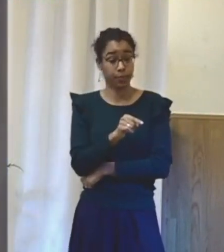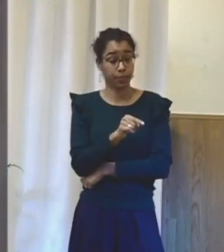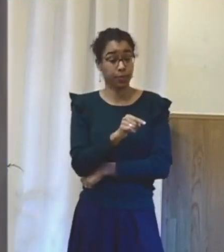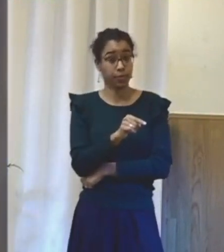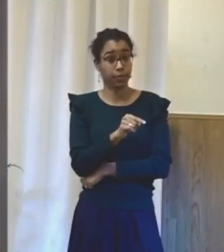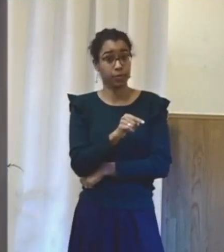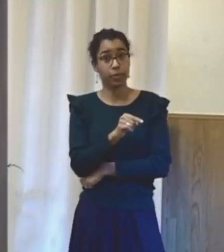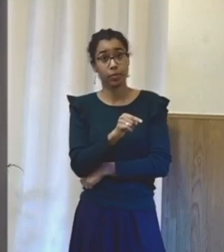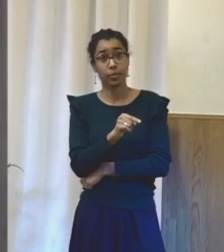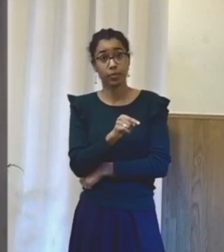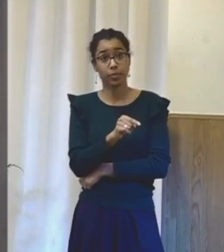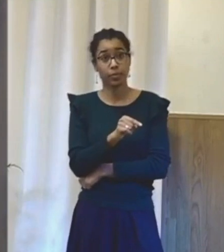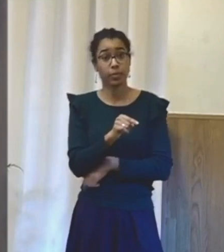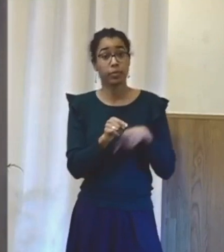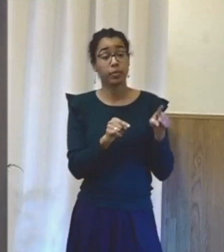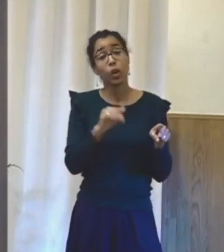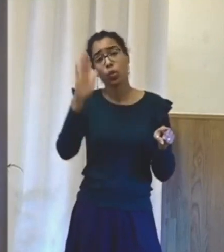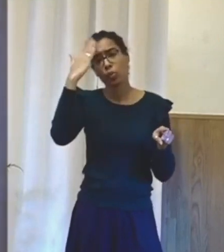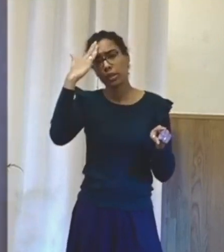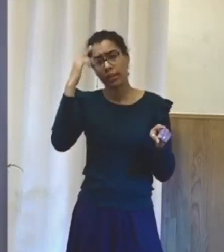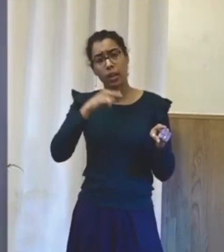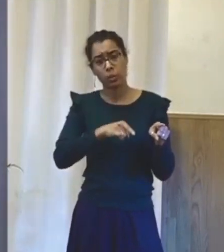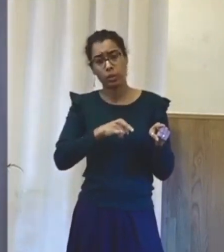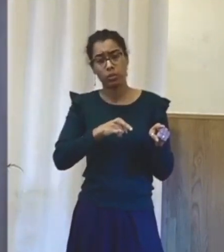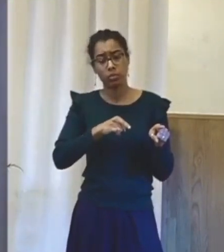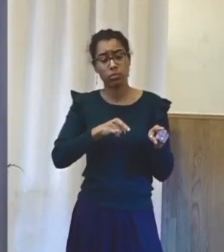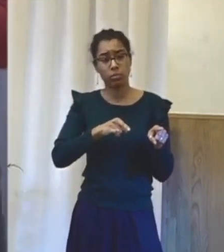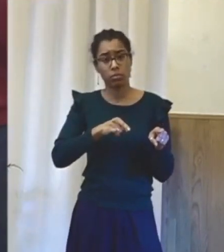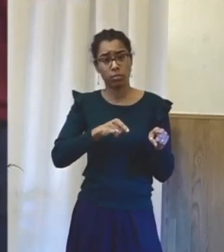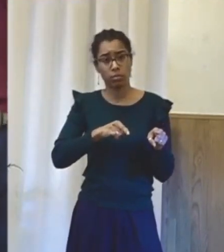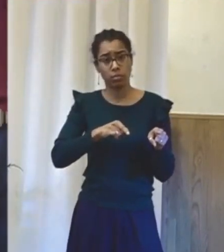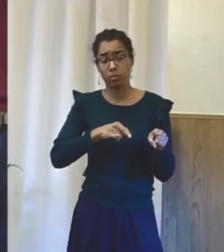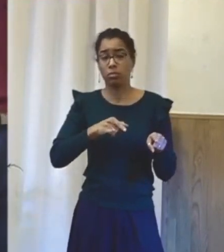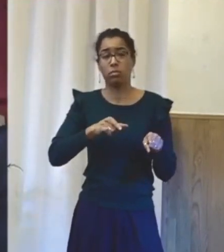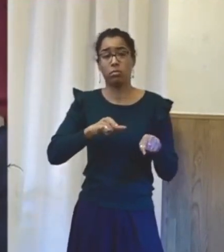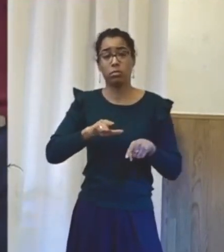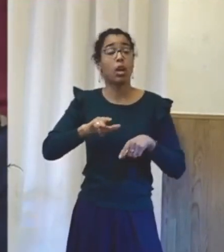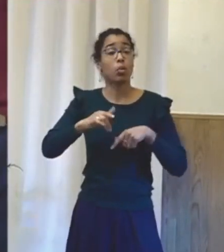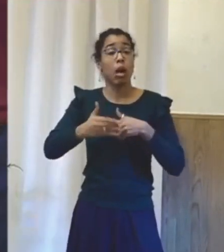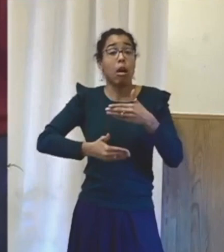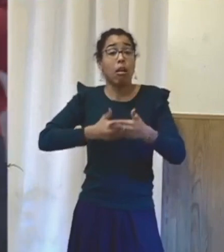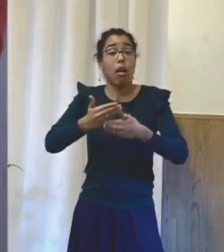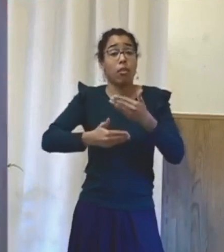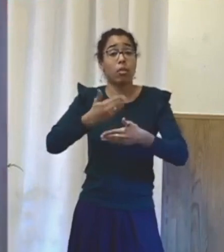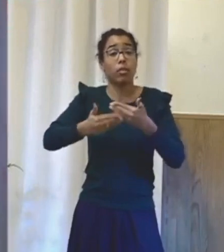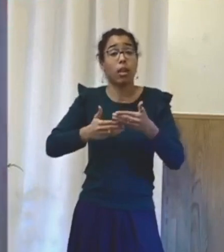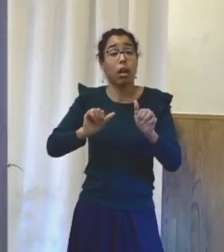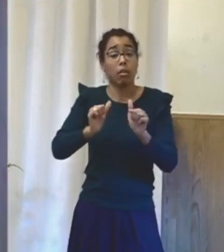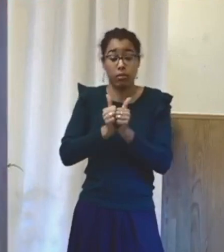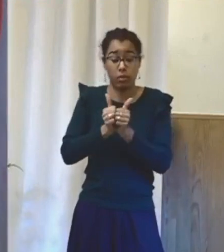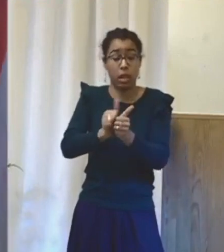Abraham, vous savez, il a marché parce que, avec Dieu, parce que Dieu lui avait fait une